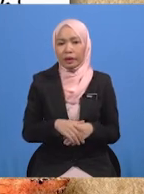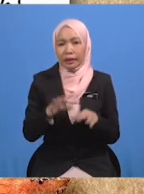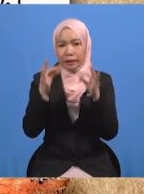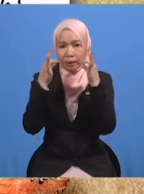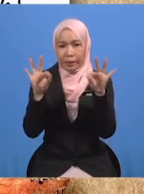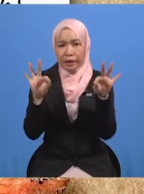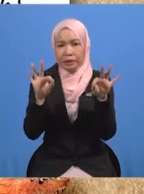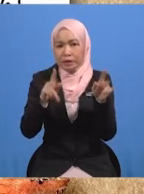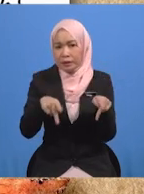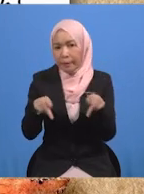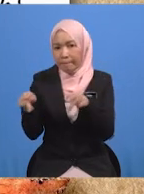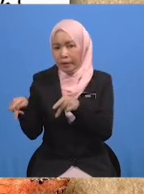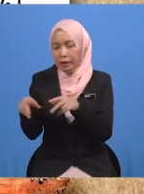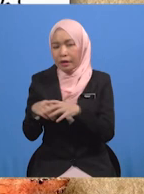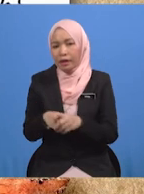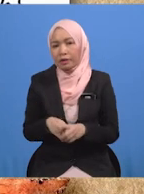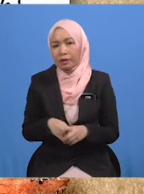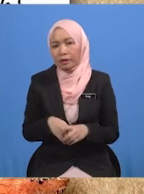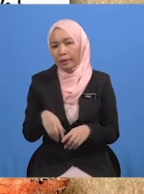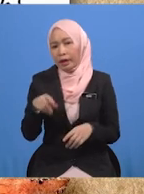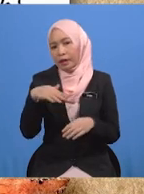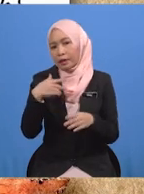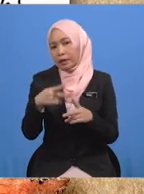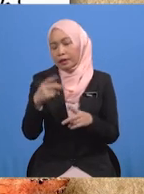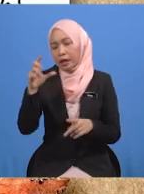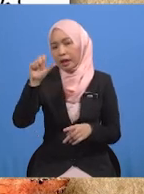Kemudian, Tunisia dikuasai Perancis pada tahun